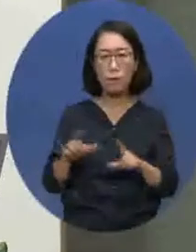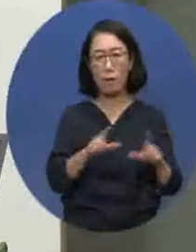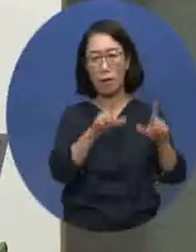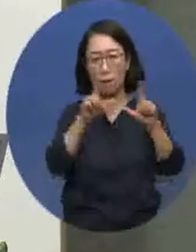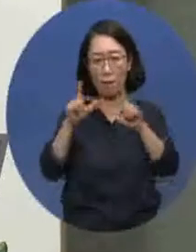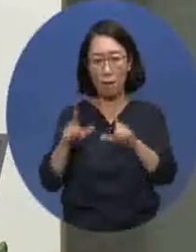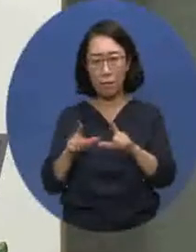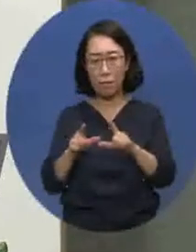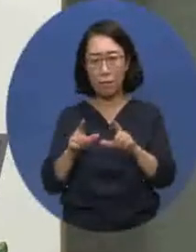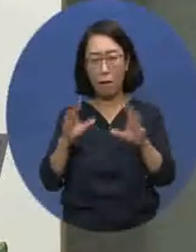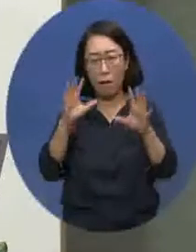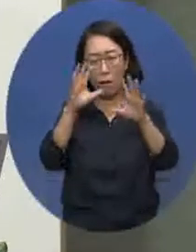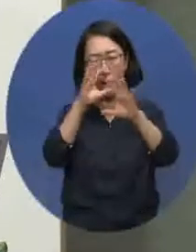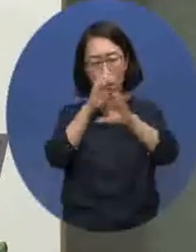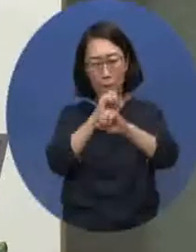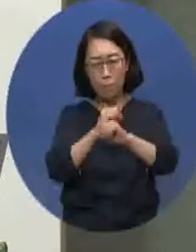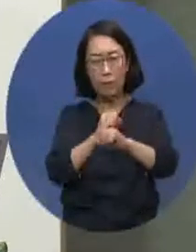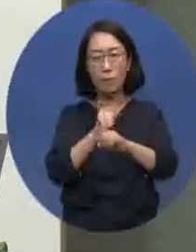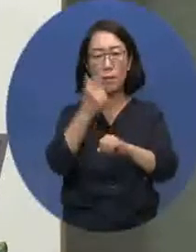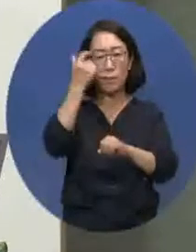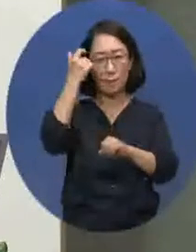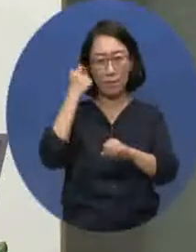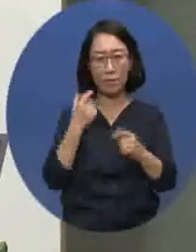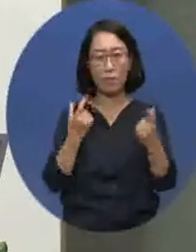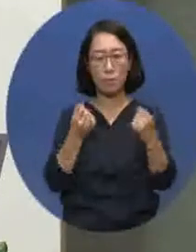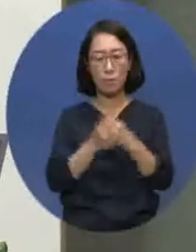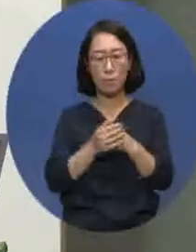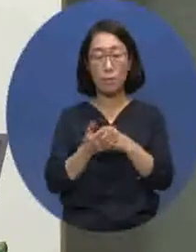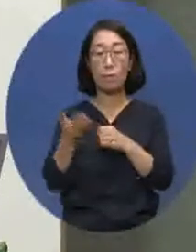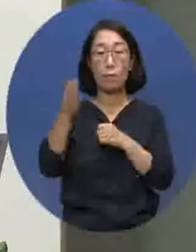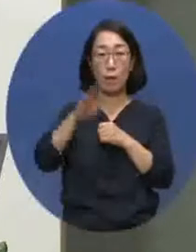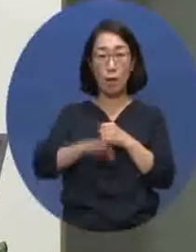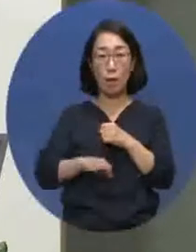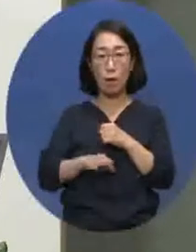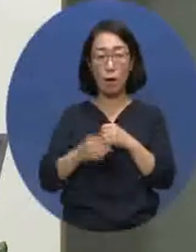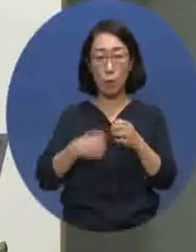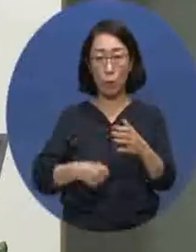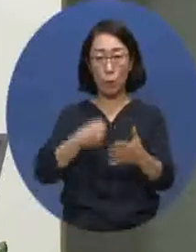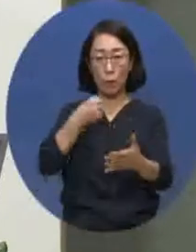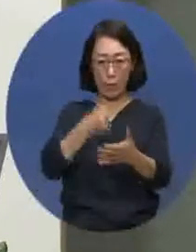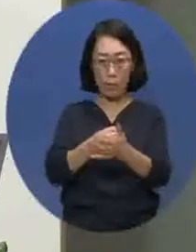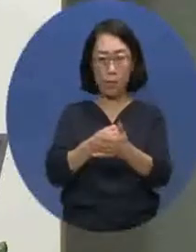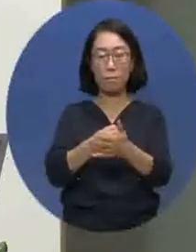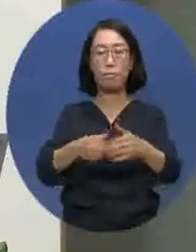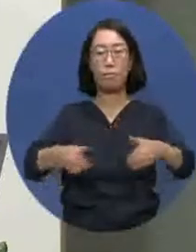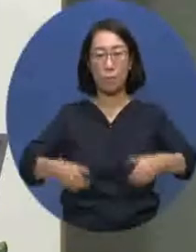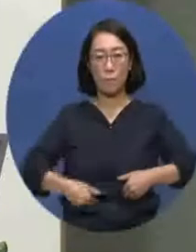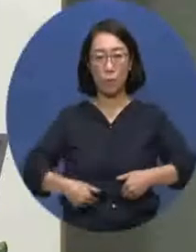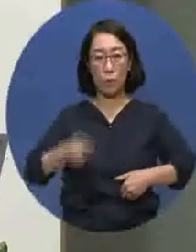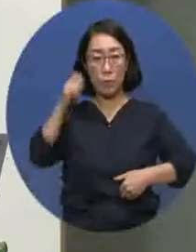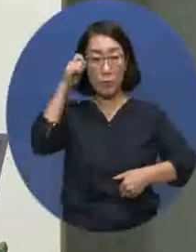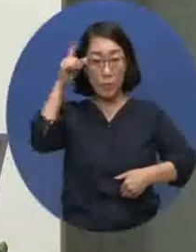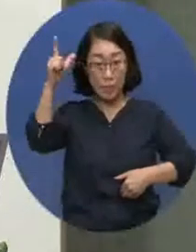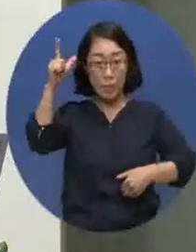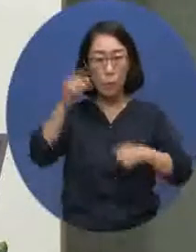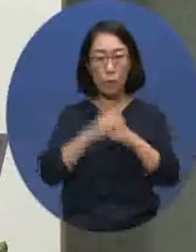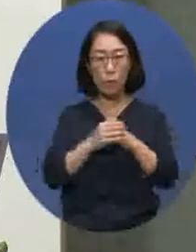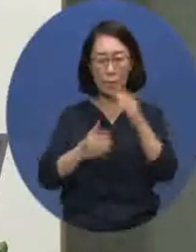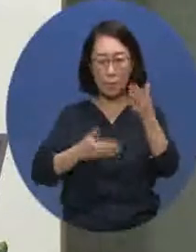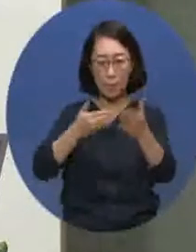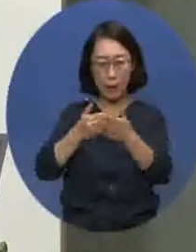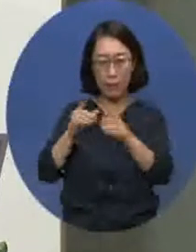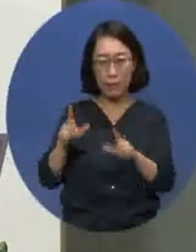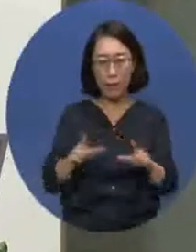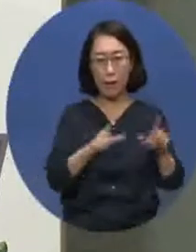반담 하실 거라 생각을 합니다 그런 어떻습니까 용기를 해야죠 뭐 우리가 지혜롭게 지금까지 사러